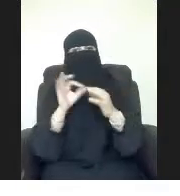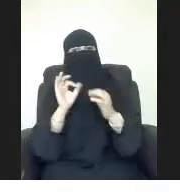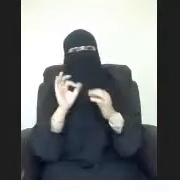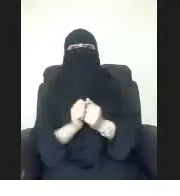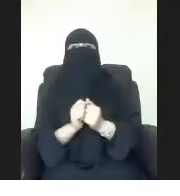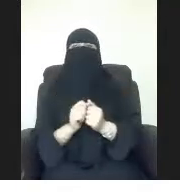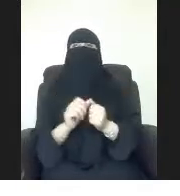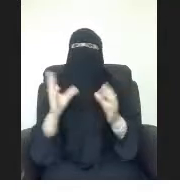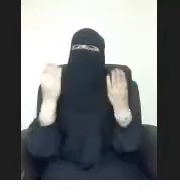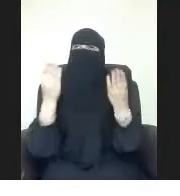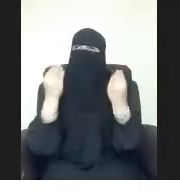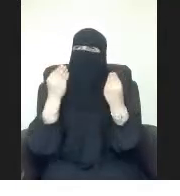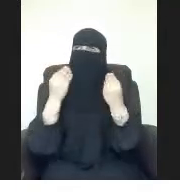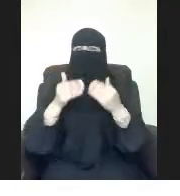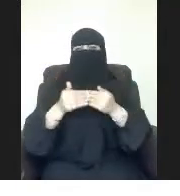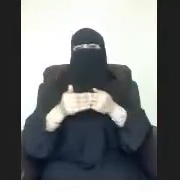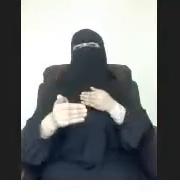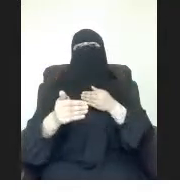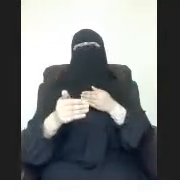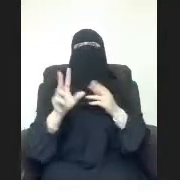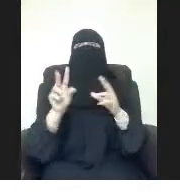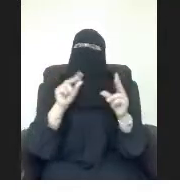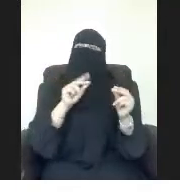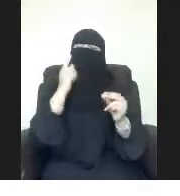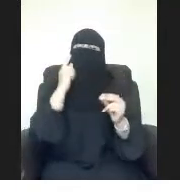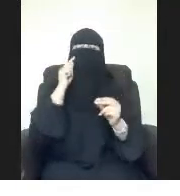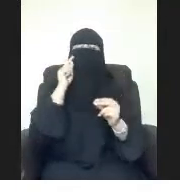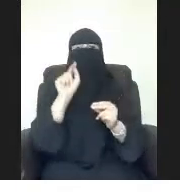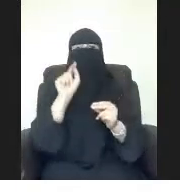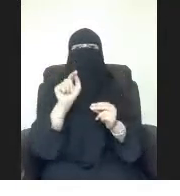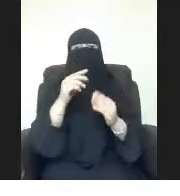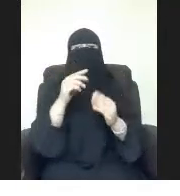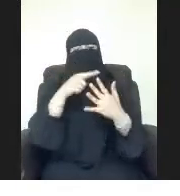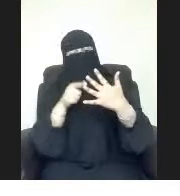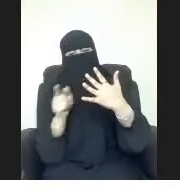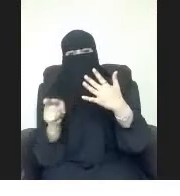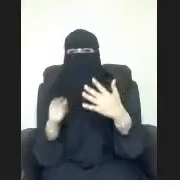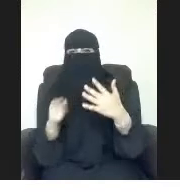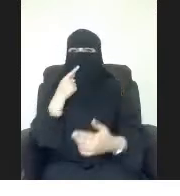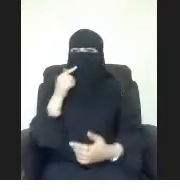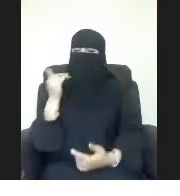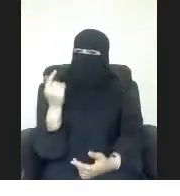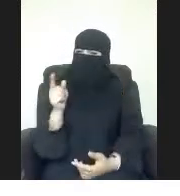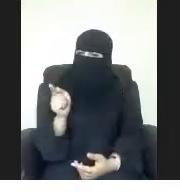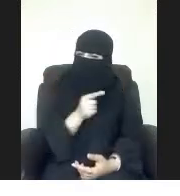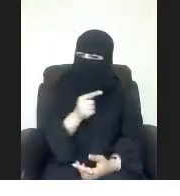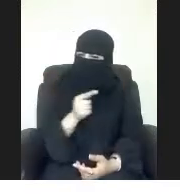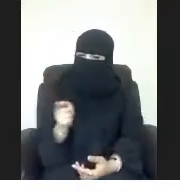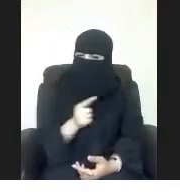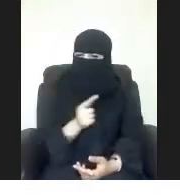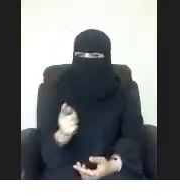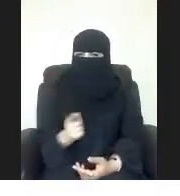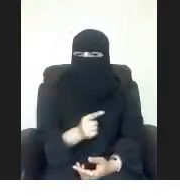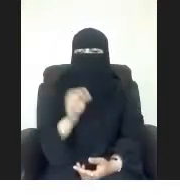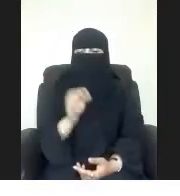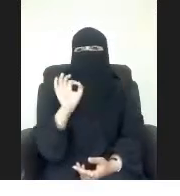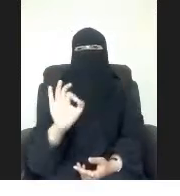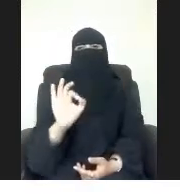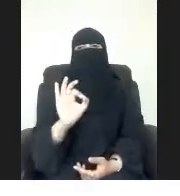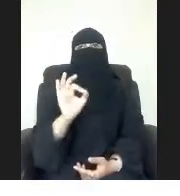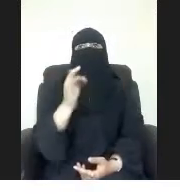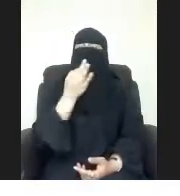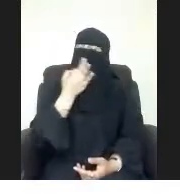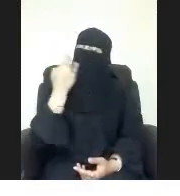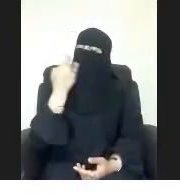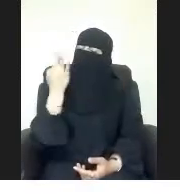كل منهم. هذه الحقيقة يمكن نضع تحتها خطوط، يعني يمكن تكون هذه أهم جملة في هذه الورقة. نعم،